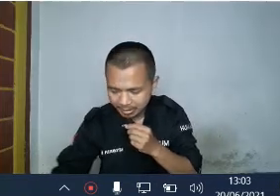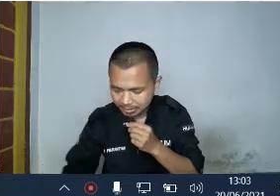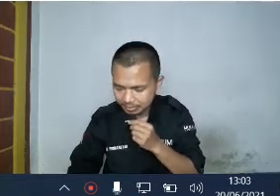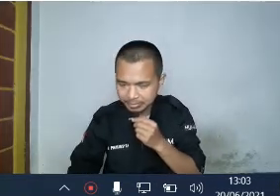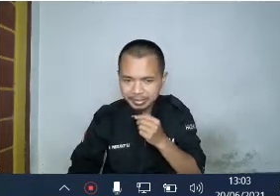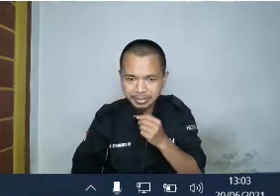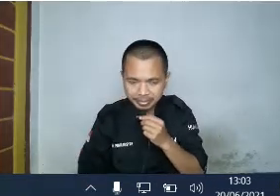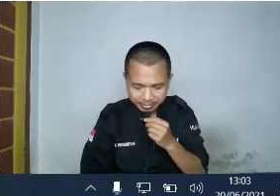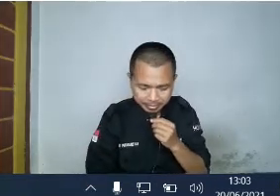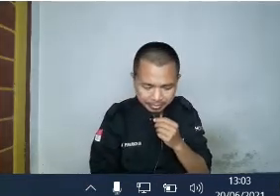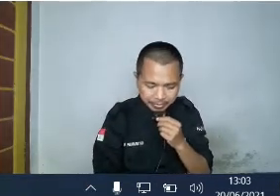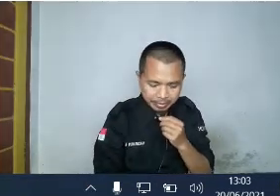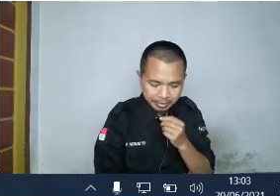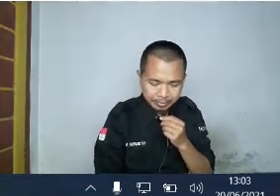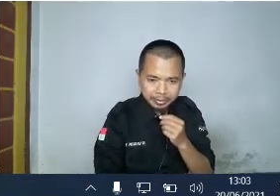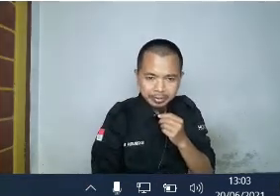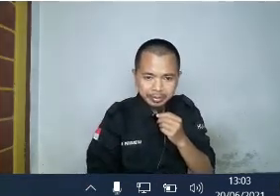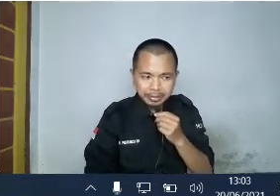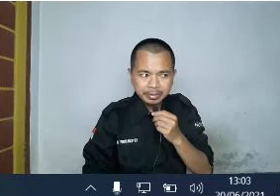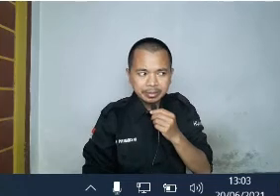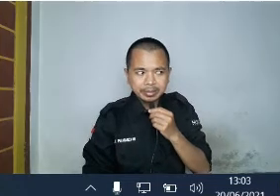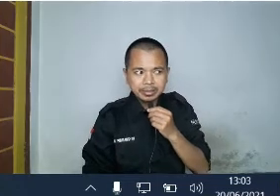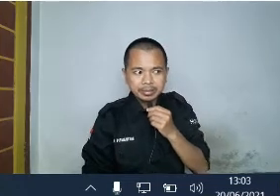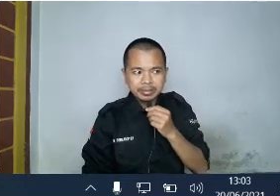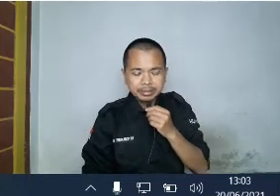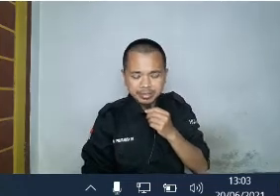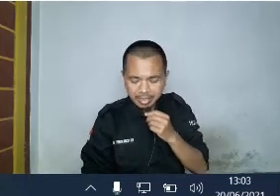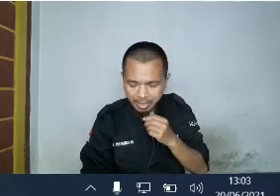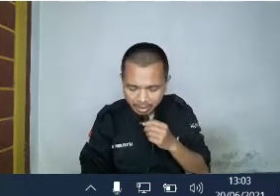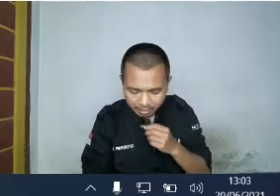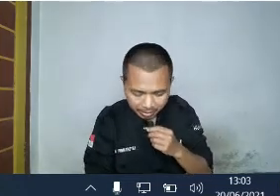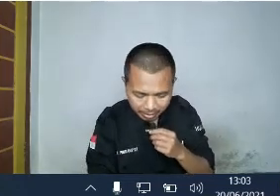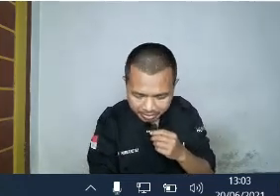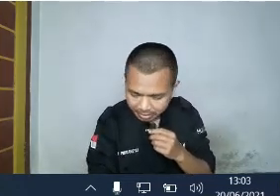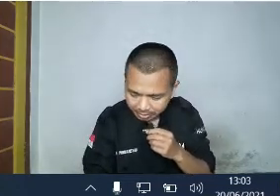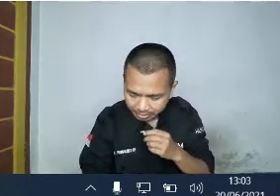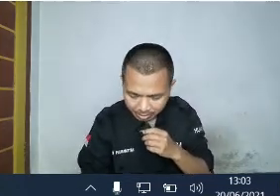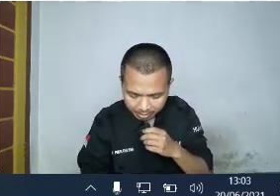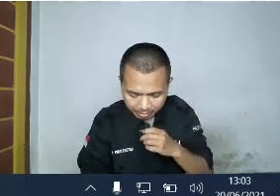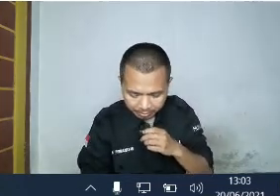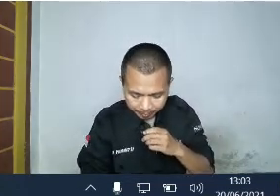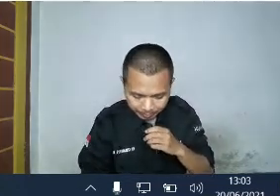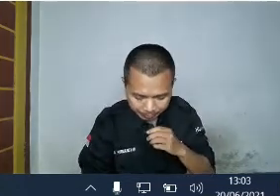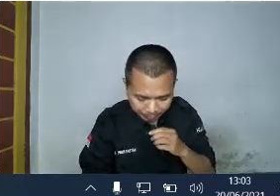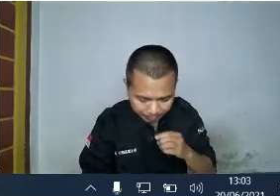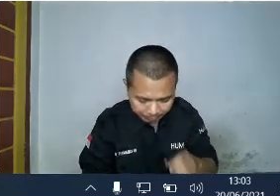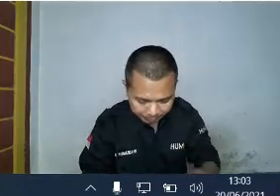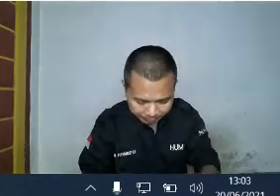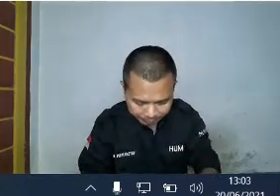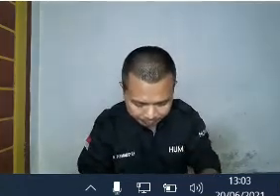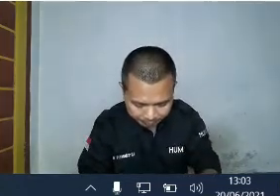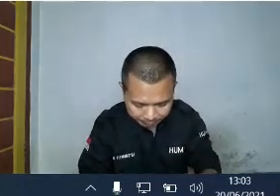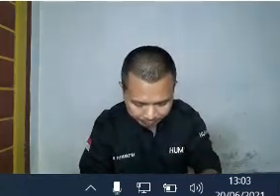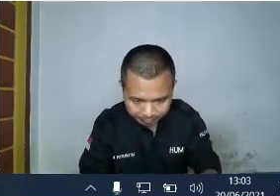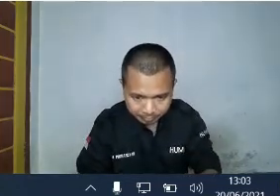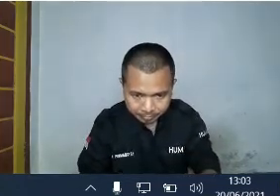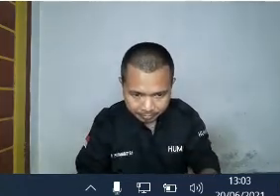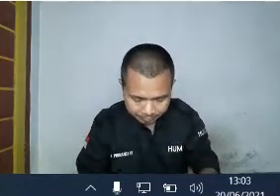Hai ini aja JD ya jadi judulnya itu Hai cara cetak ktpu